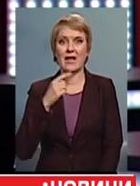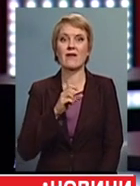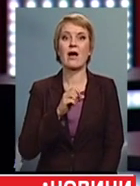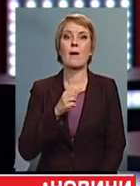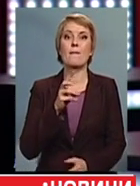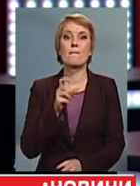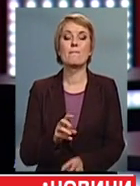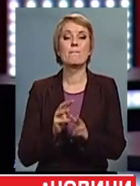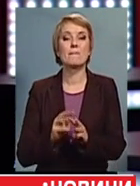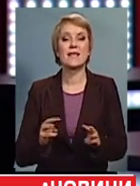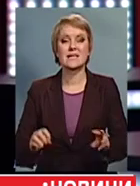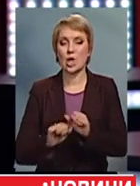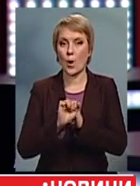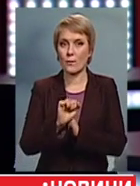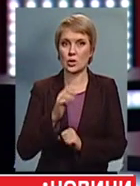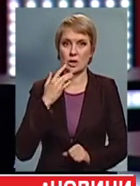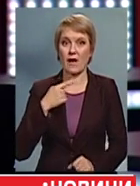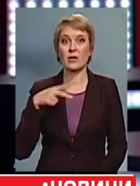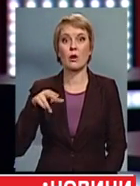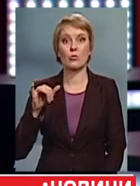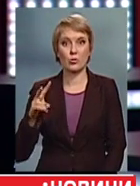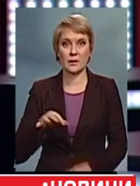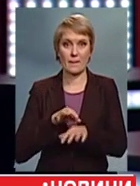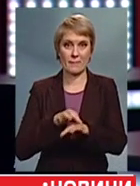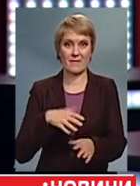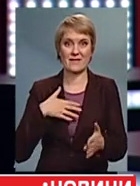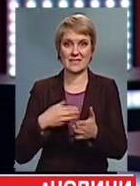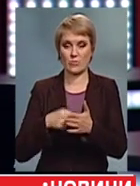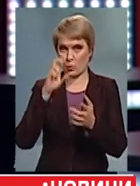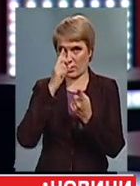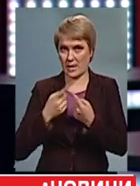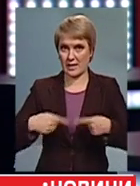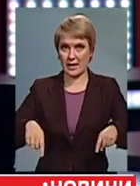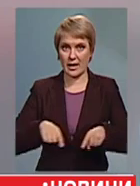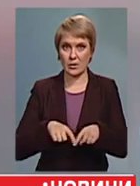словами, російський президент Володимир Путін привів свою країну до ізоляції.